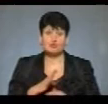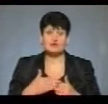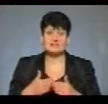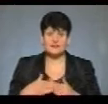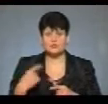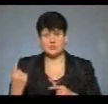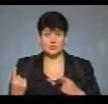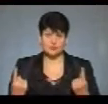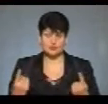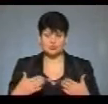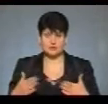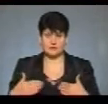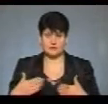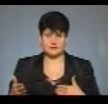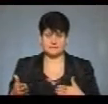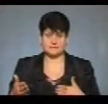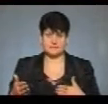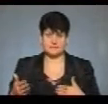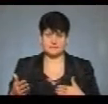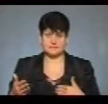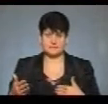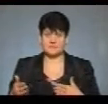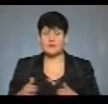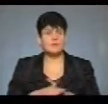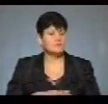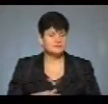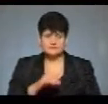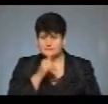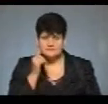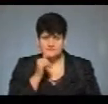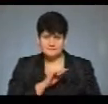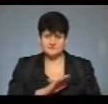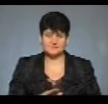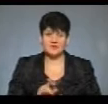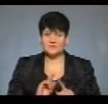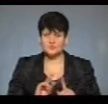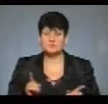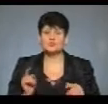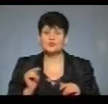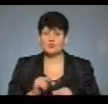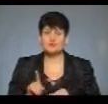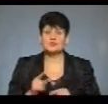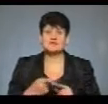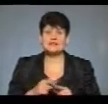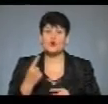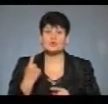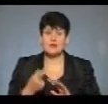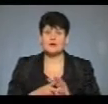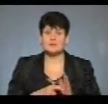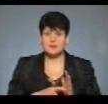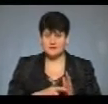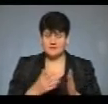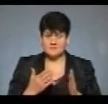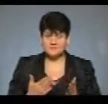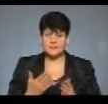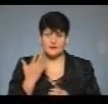однієї, з другої сторони були двері. Тобто цілком таємно. Цілком таємно, але тут особливість в тому, що, по-перше, це одна кабіна. Тобто, скоріш за